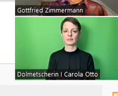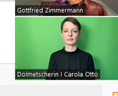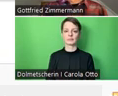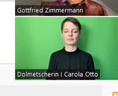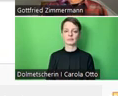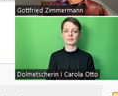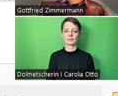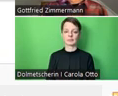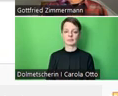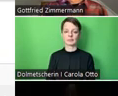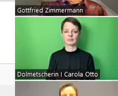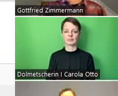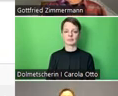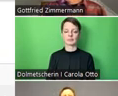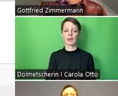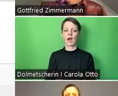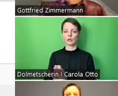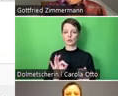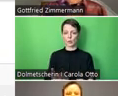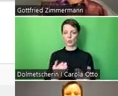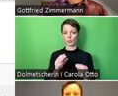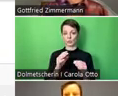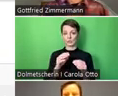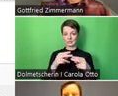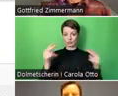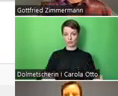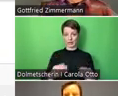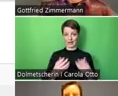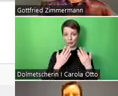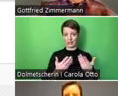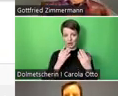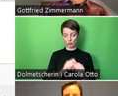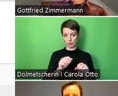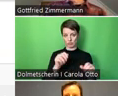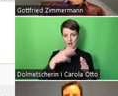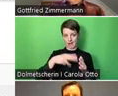Das ist auch mit dem Screenreader lesbar, so eine